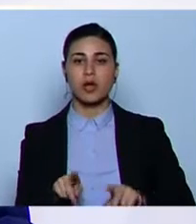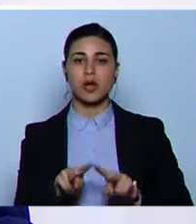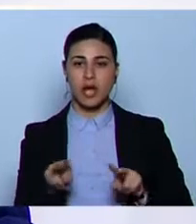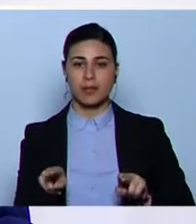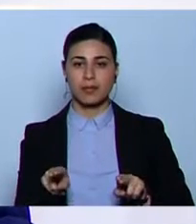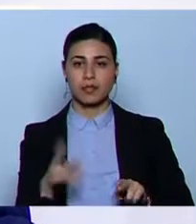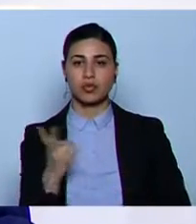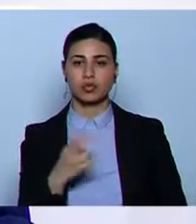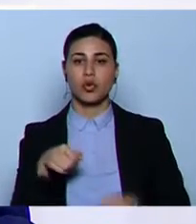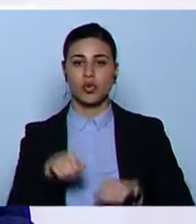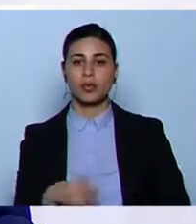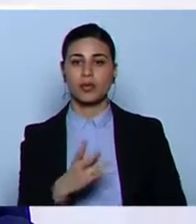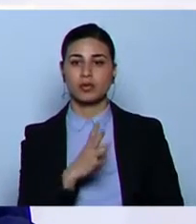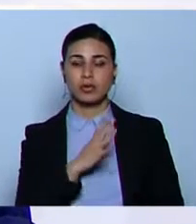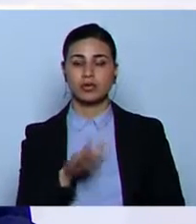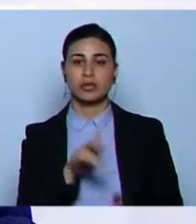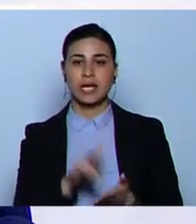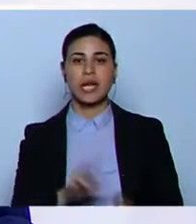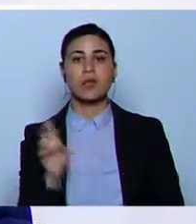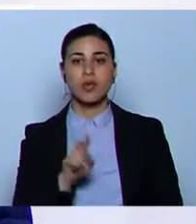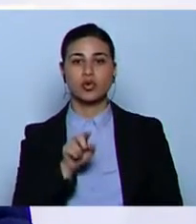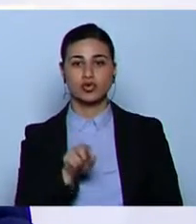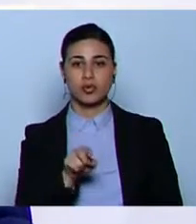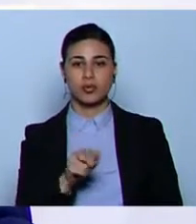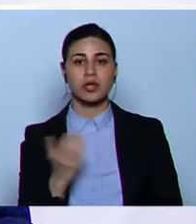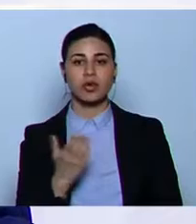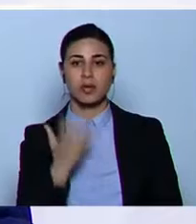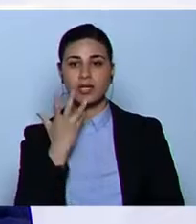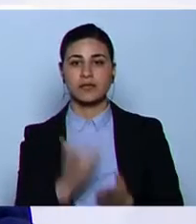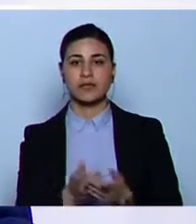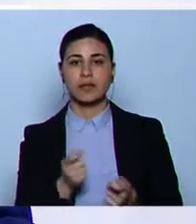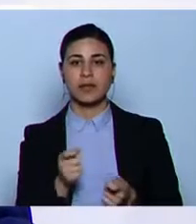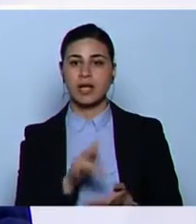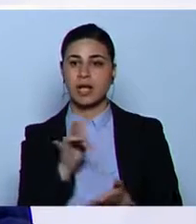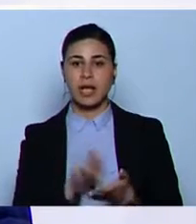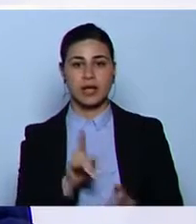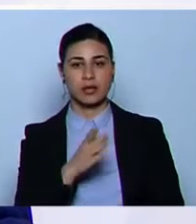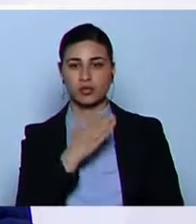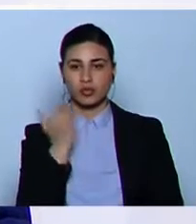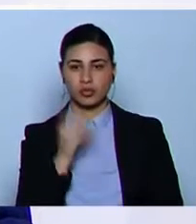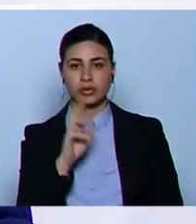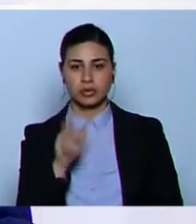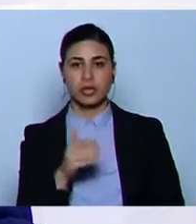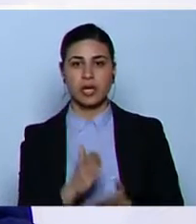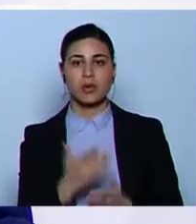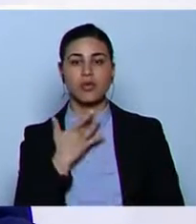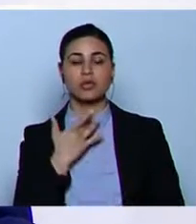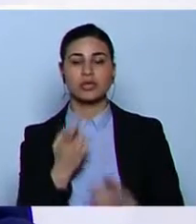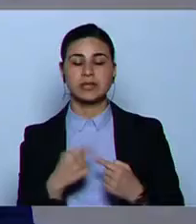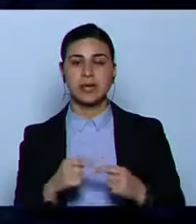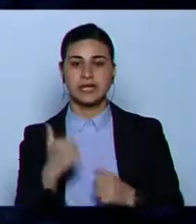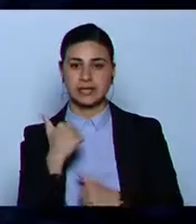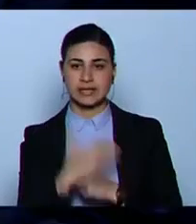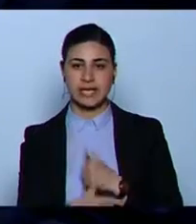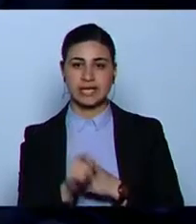ზუსტად ასეთივე უფლება გააჩნია ქალაქ ბორჯომის თემს, რომელიც თვითმმართველი ქალაქი არ გახლავთ და არის მუნიციპალიტეტის